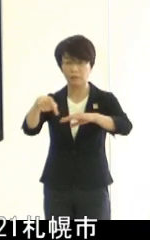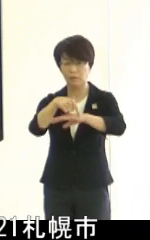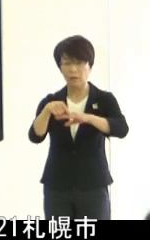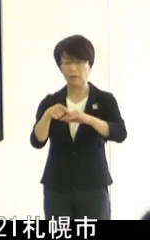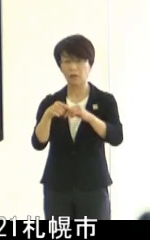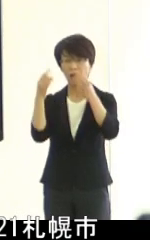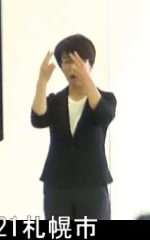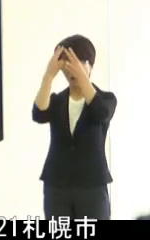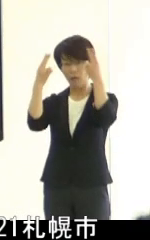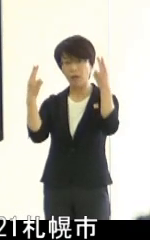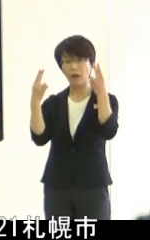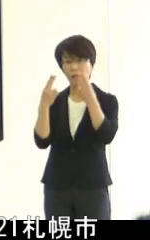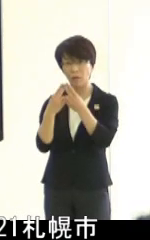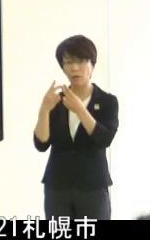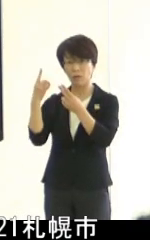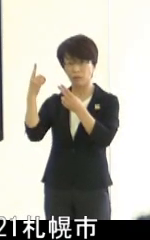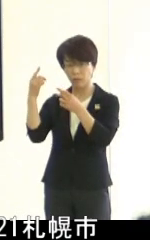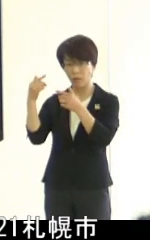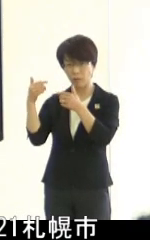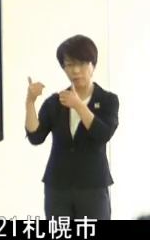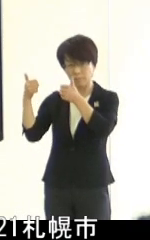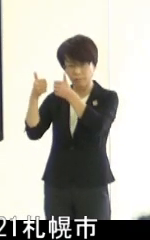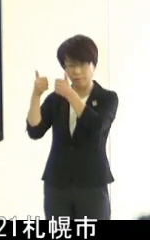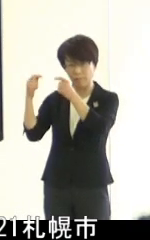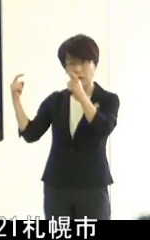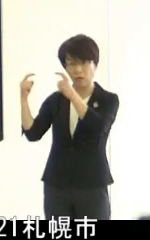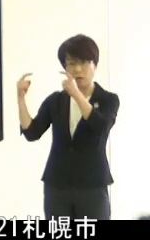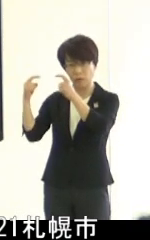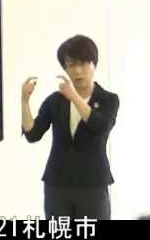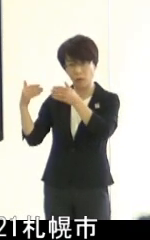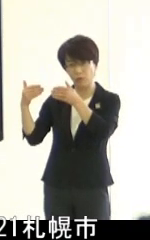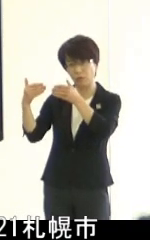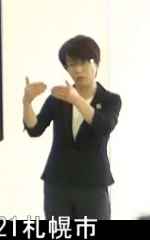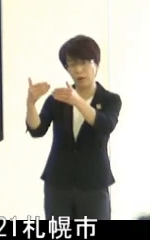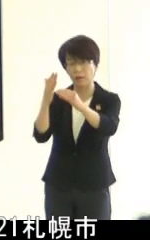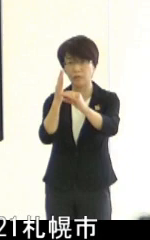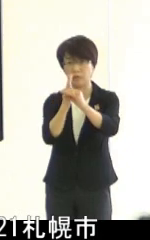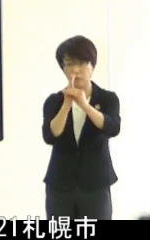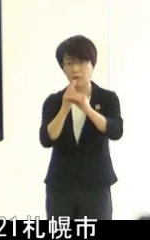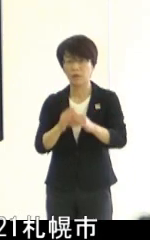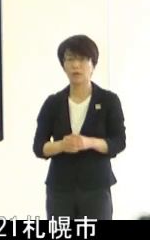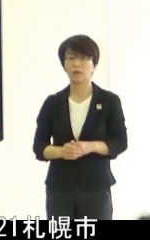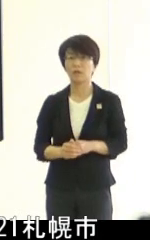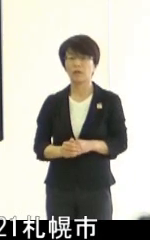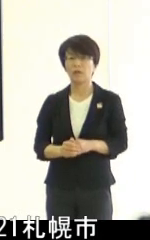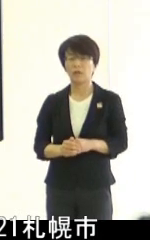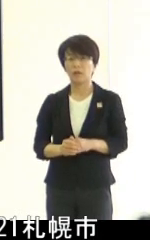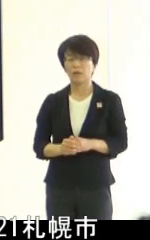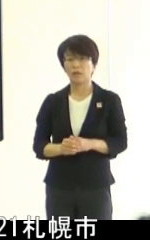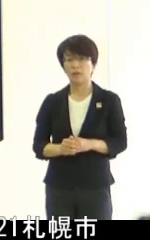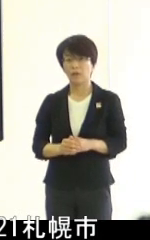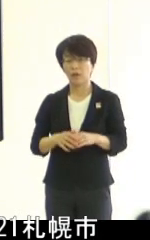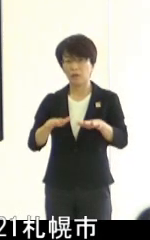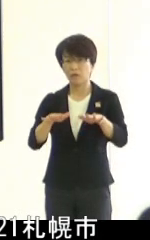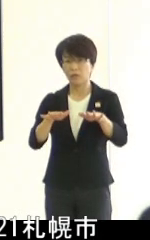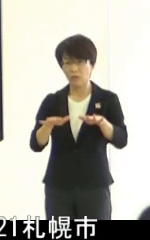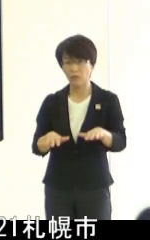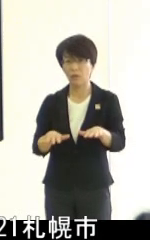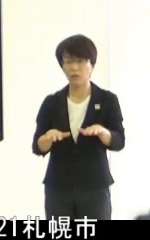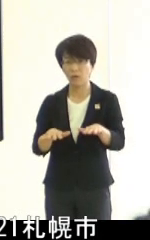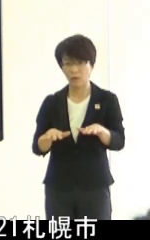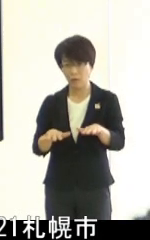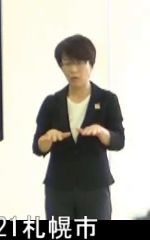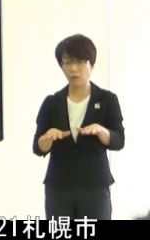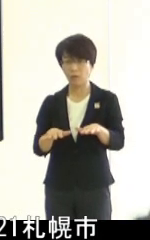エマ北海道の方とも協議を進めているうところでございますで本日はですねえ